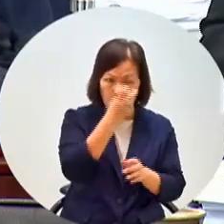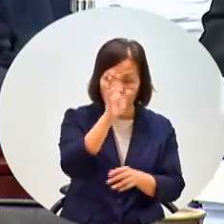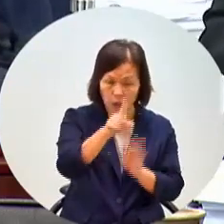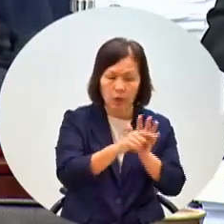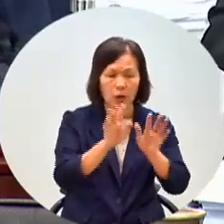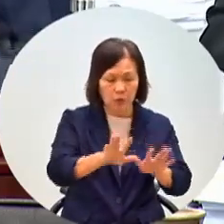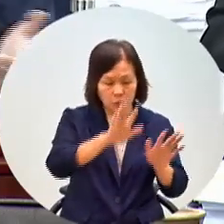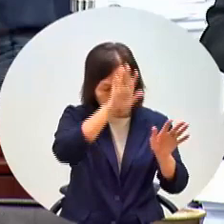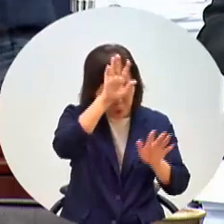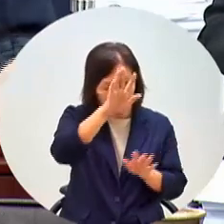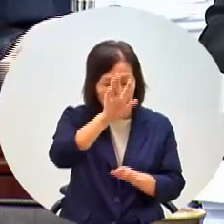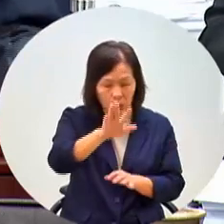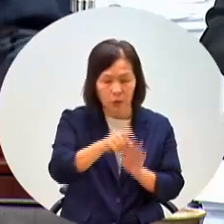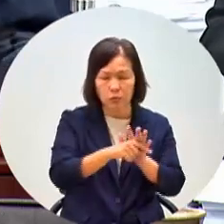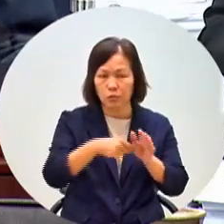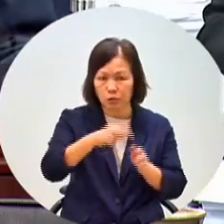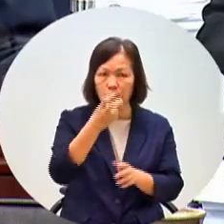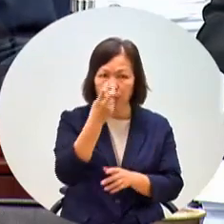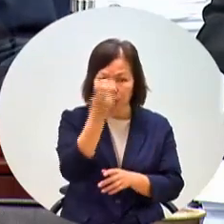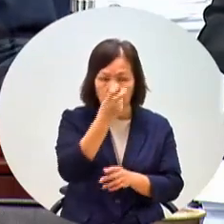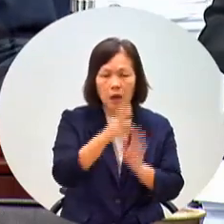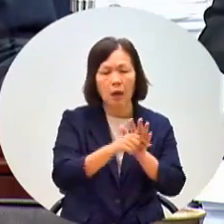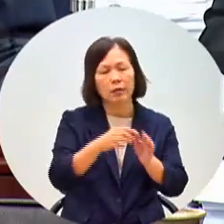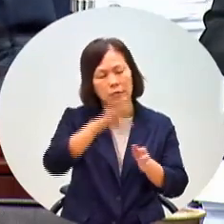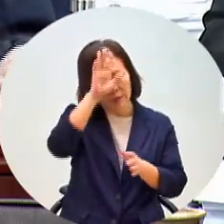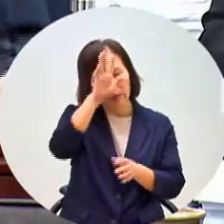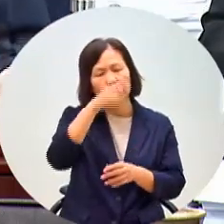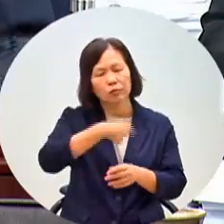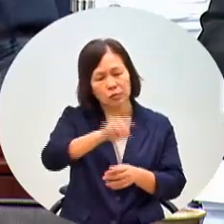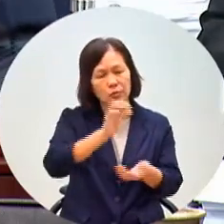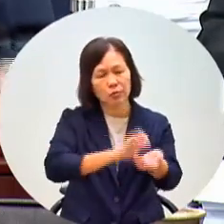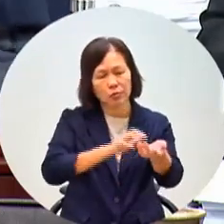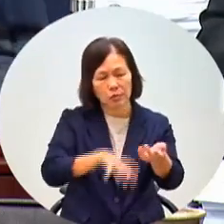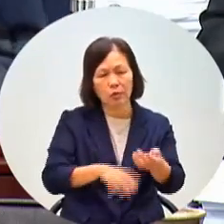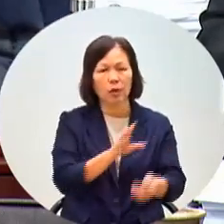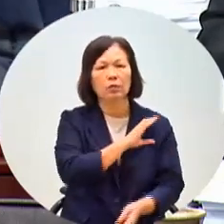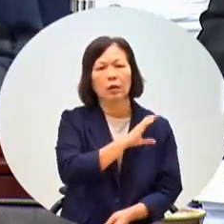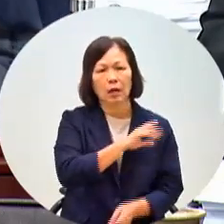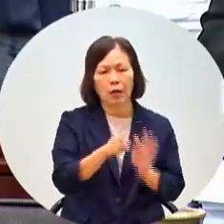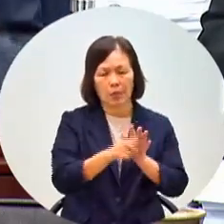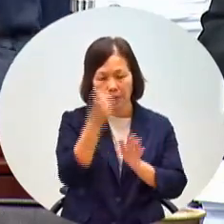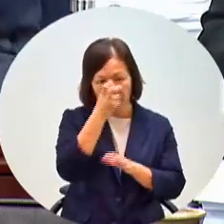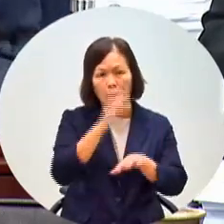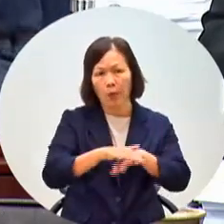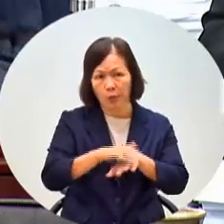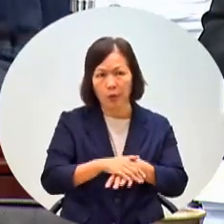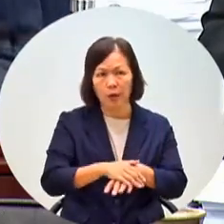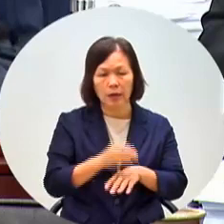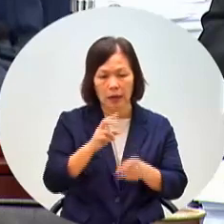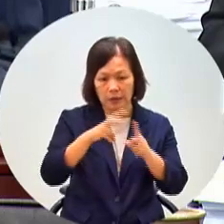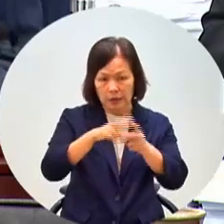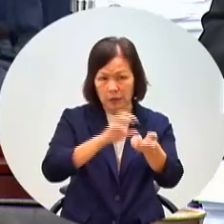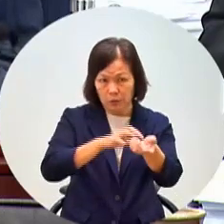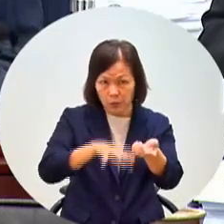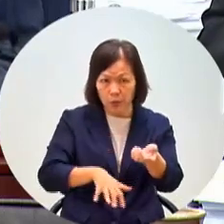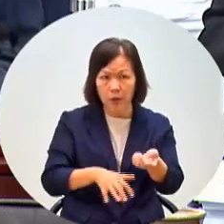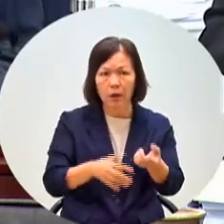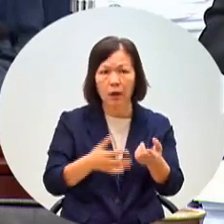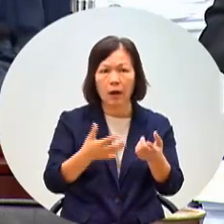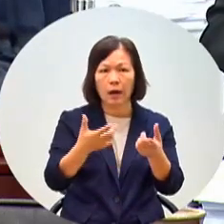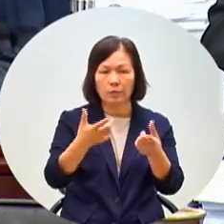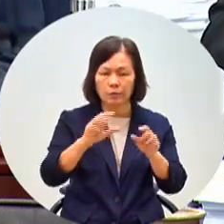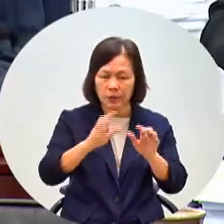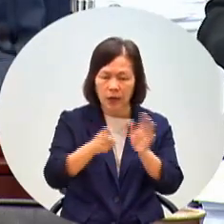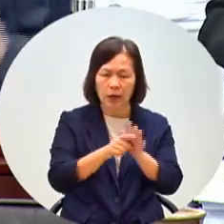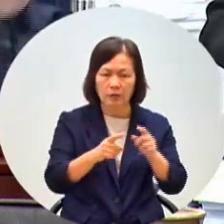状 才能去诊所， 那你生病当然去医院嘛，啊，所以我们就筛啊，我们现在呢诊所、哦、在大概